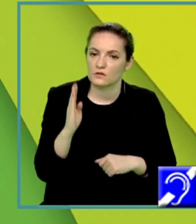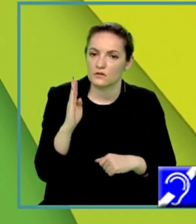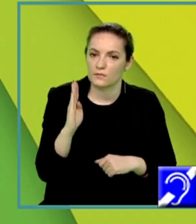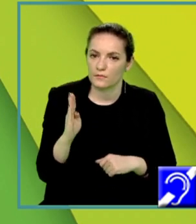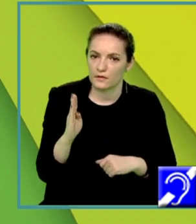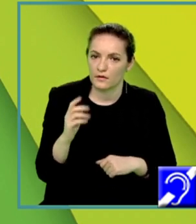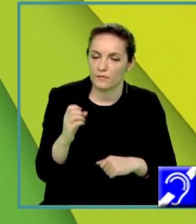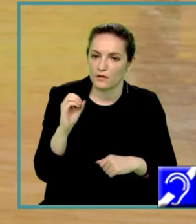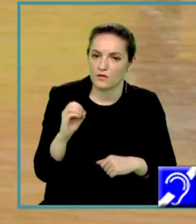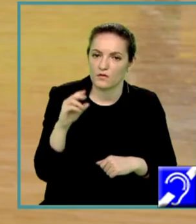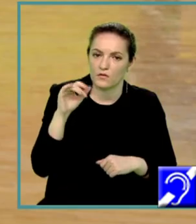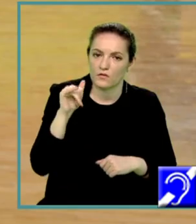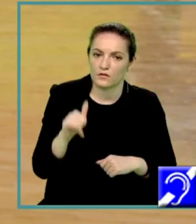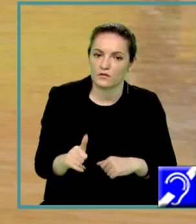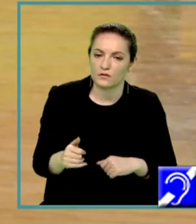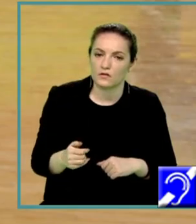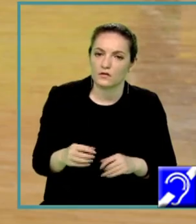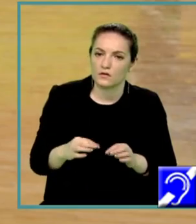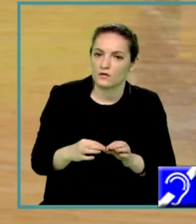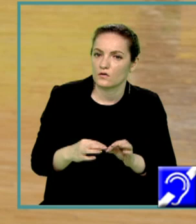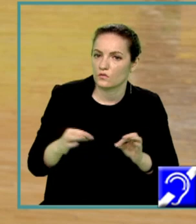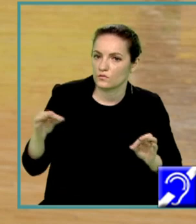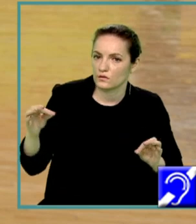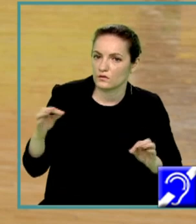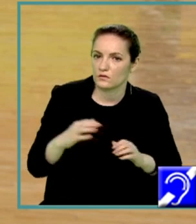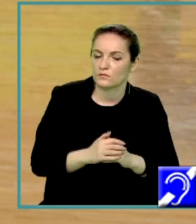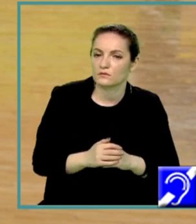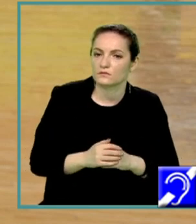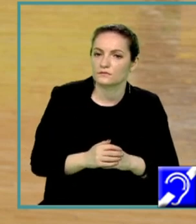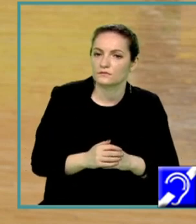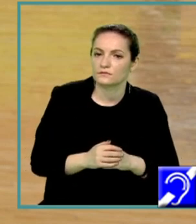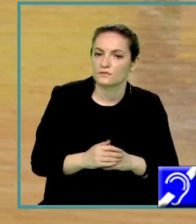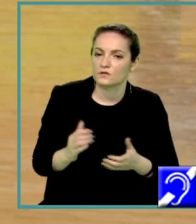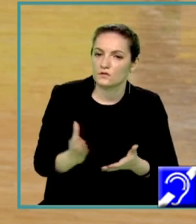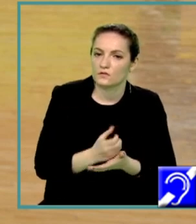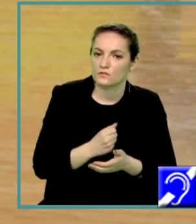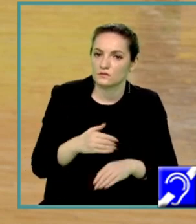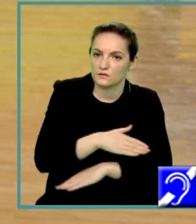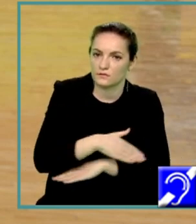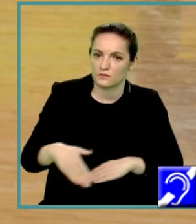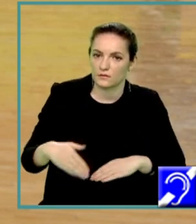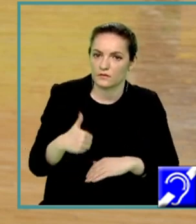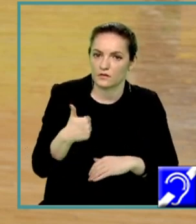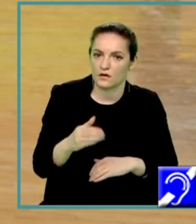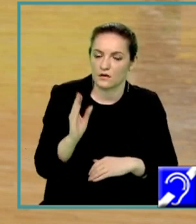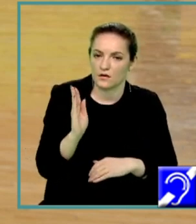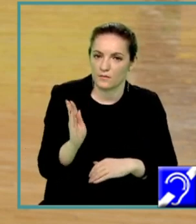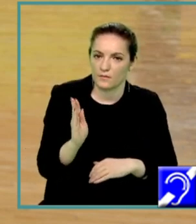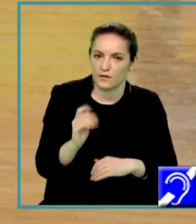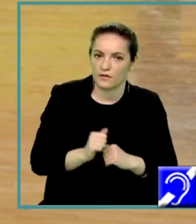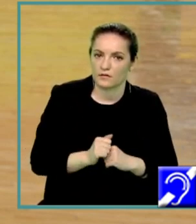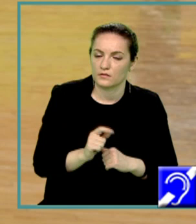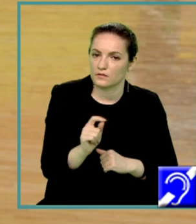OY, și unim cele două puncte obținând dreapta AB ca reprezentare grafică